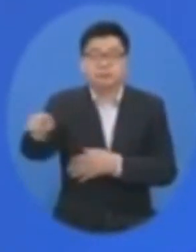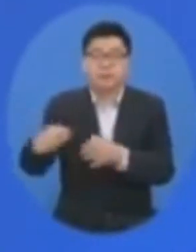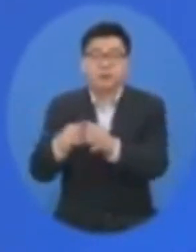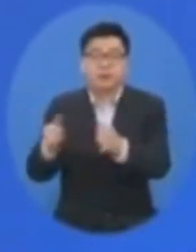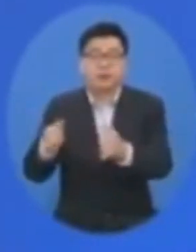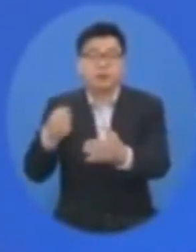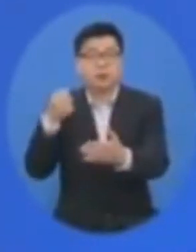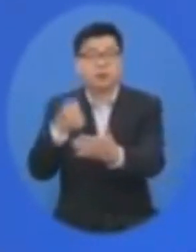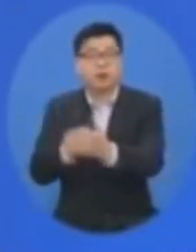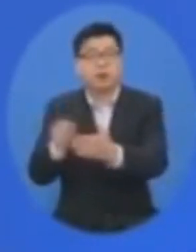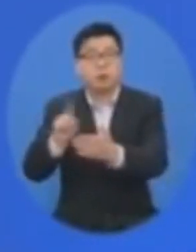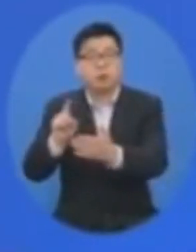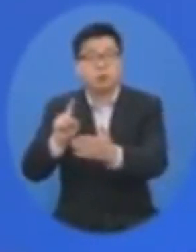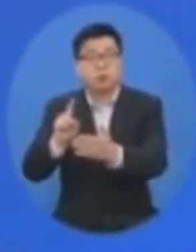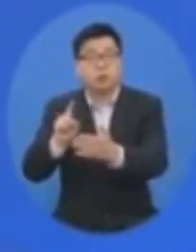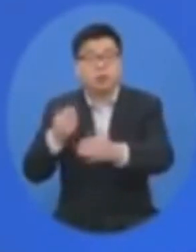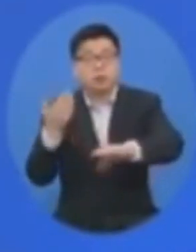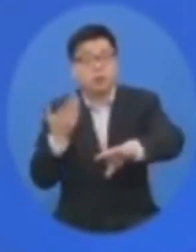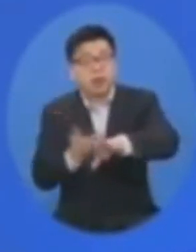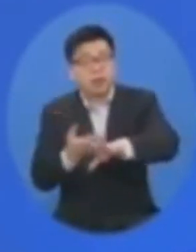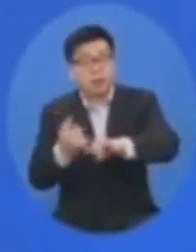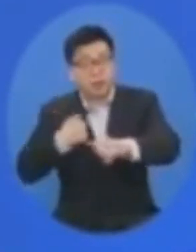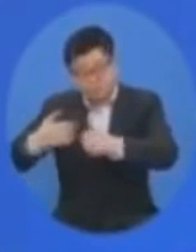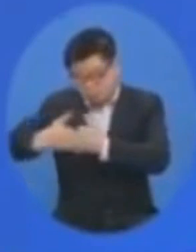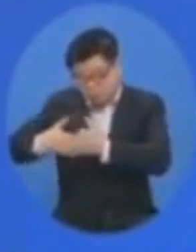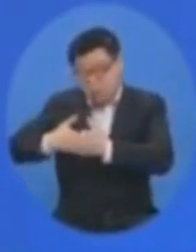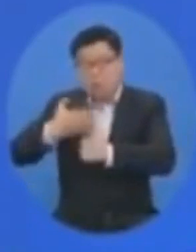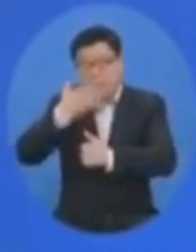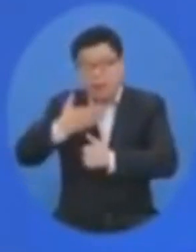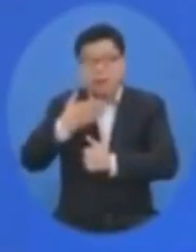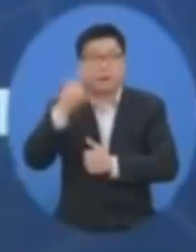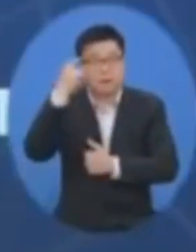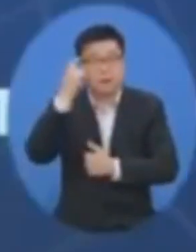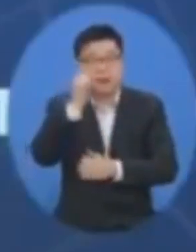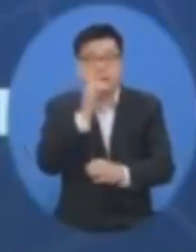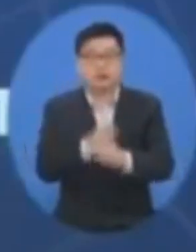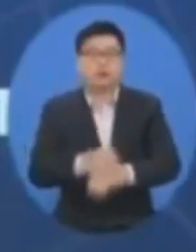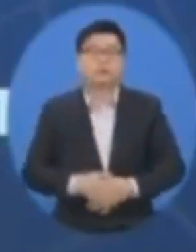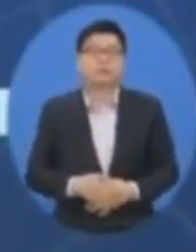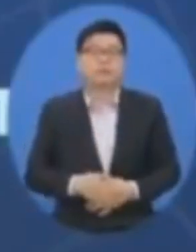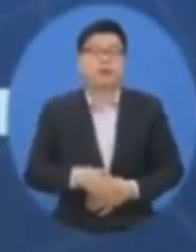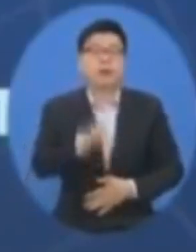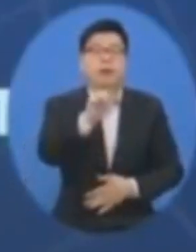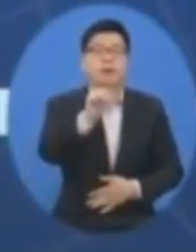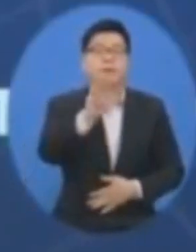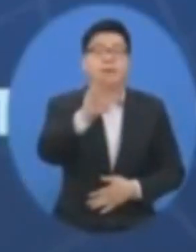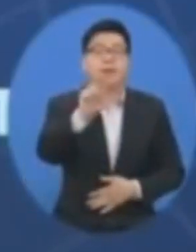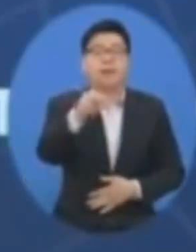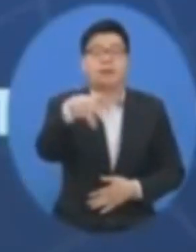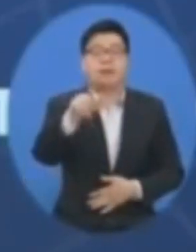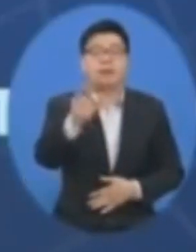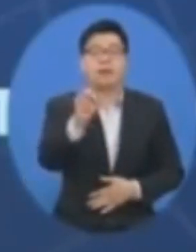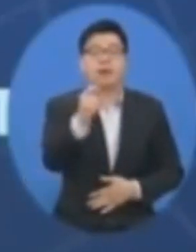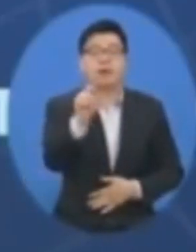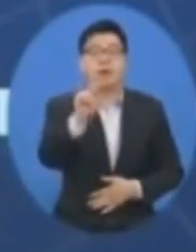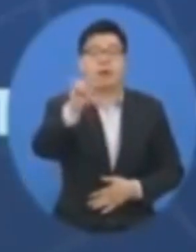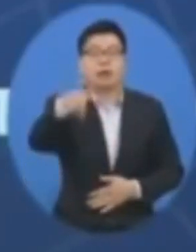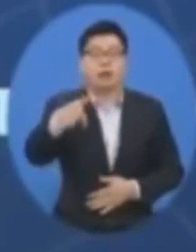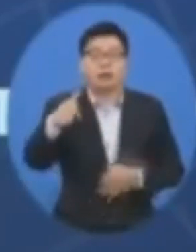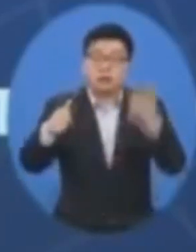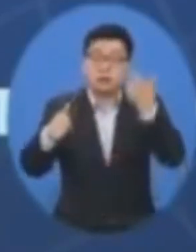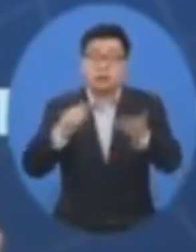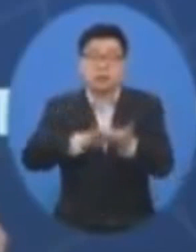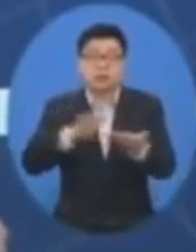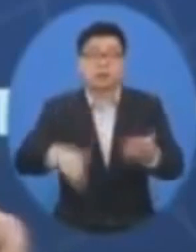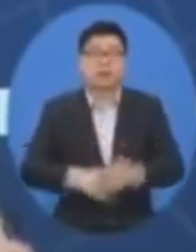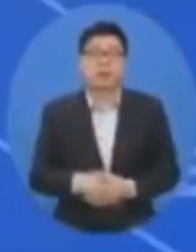선택을 하고 나는 그렇게 보지를 않습니다. 네, 다음은 MBN 장광익 정치부장이 받아주시죠. 예, 저는 후보님의 이미지에